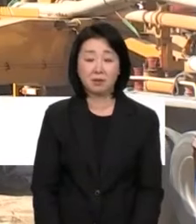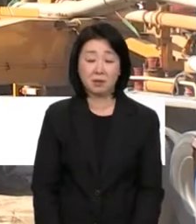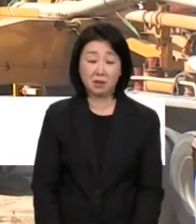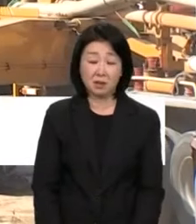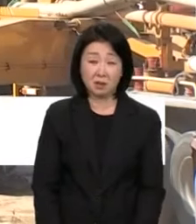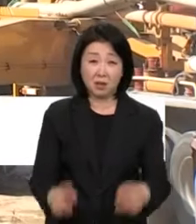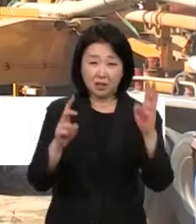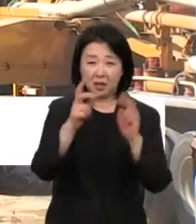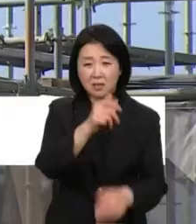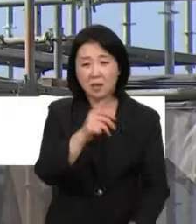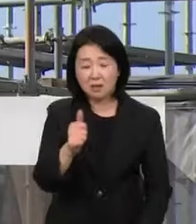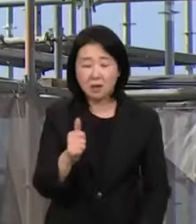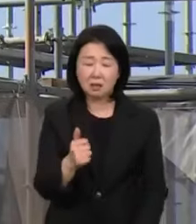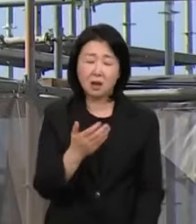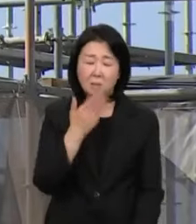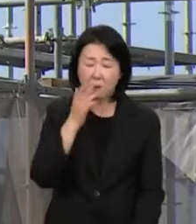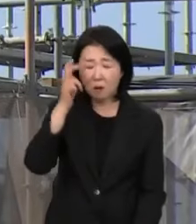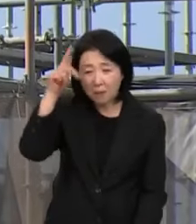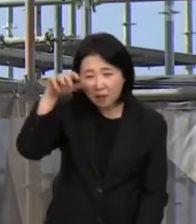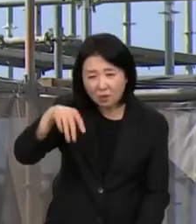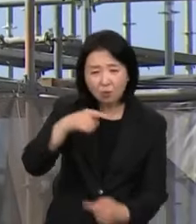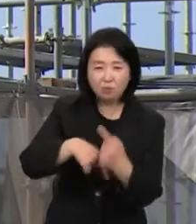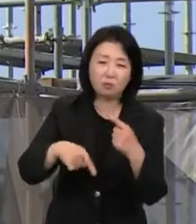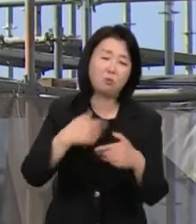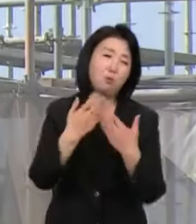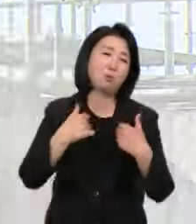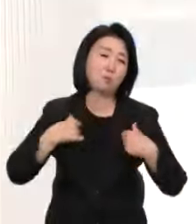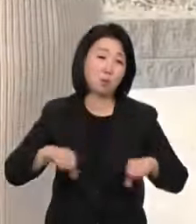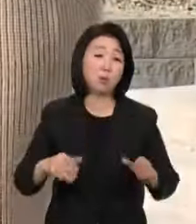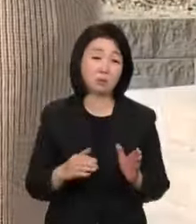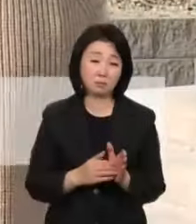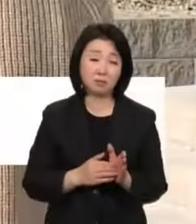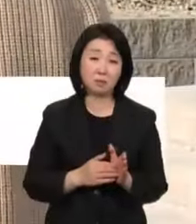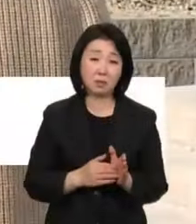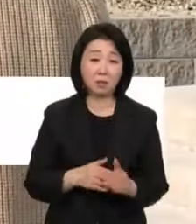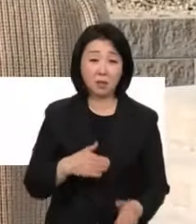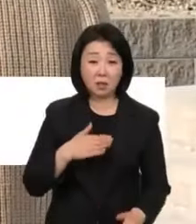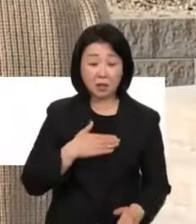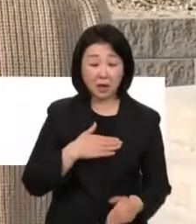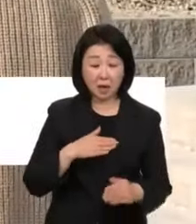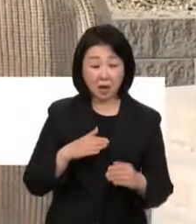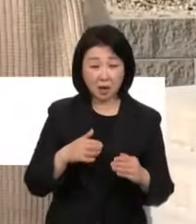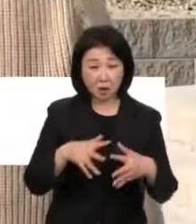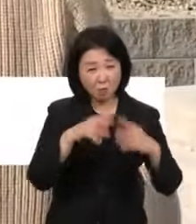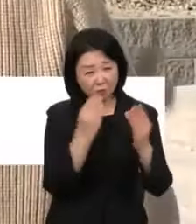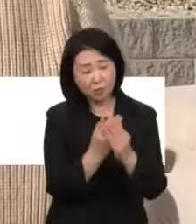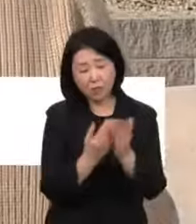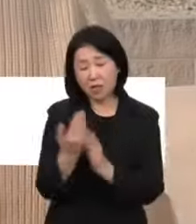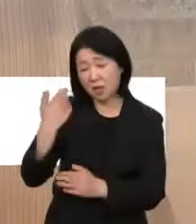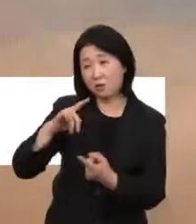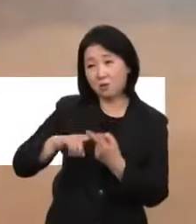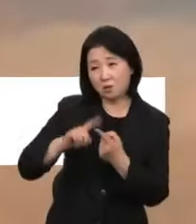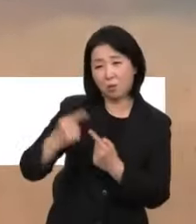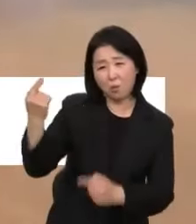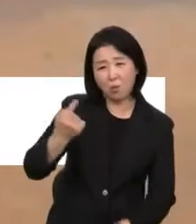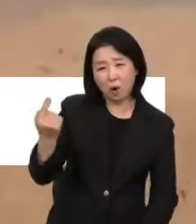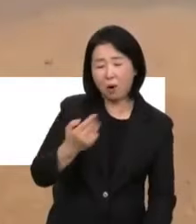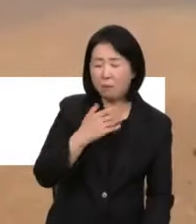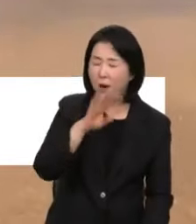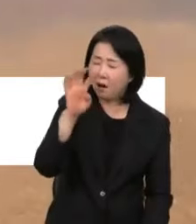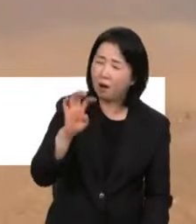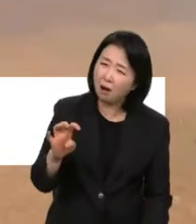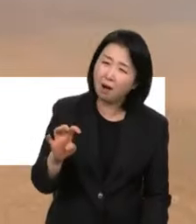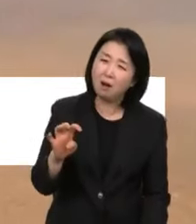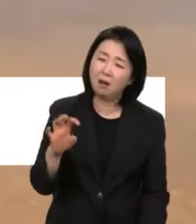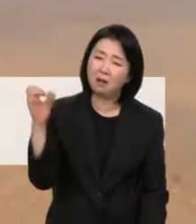업주들이 생계였던 펜션을 포기했습니다. 내가 만약에 또 다시 지었을 때 예전처럼 될까라는 의구심 때문에 엄두를